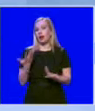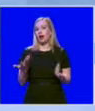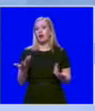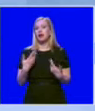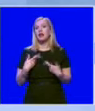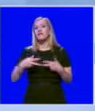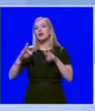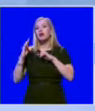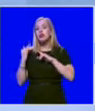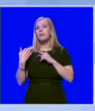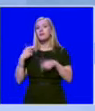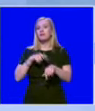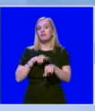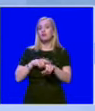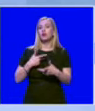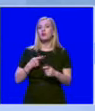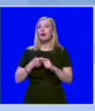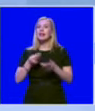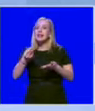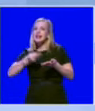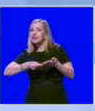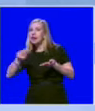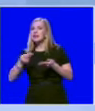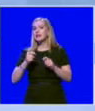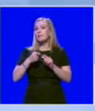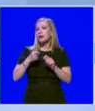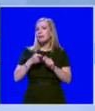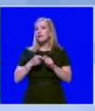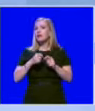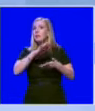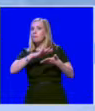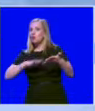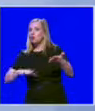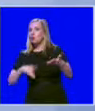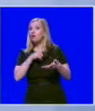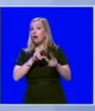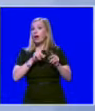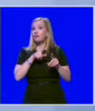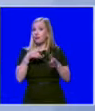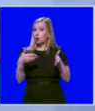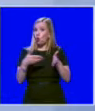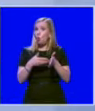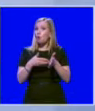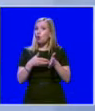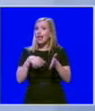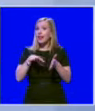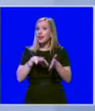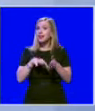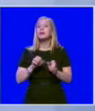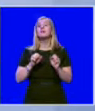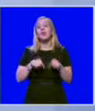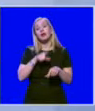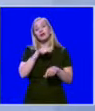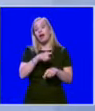имаше надраскани, преправяни, неясни протоколи. Вие направихте това, така казват вашите опоненти. Да, нашите опоненти, това